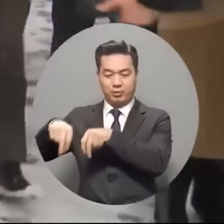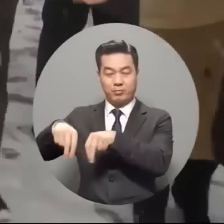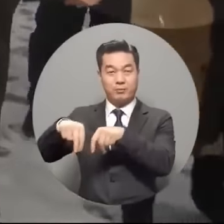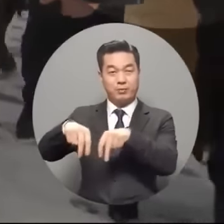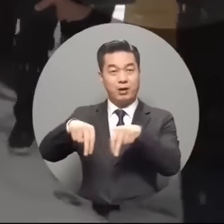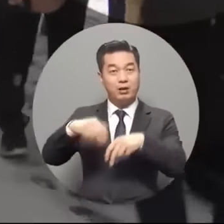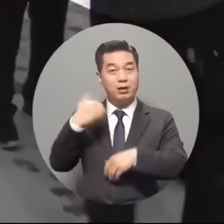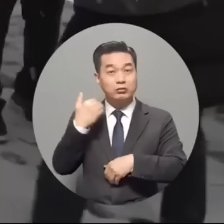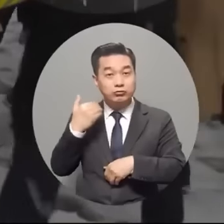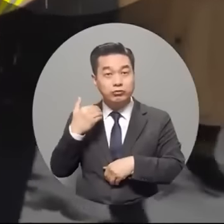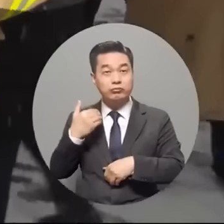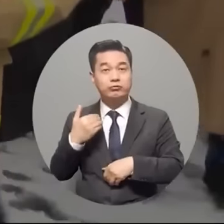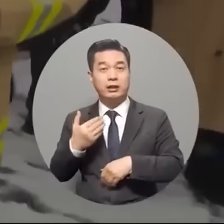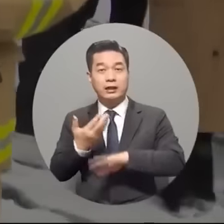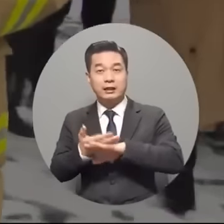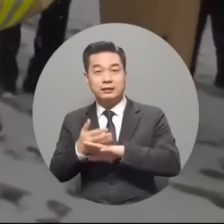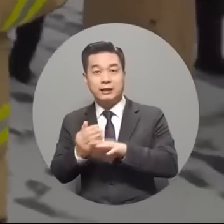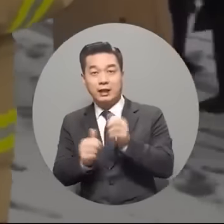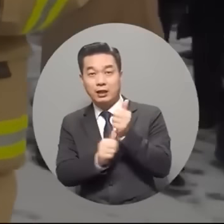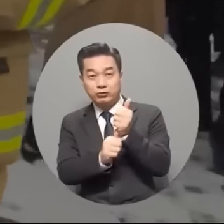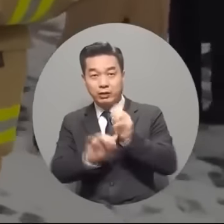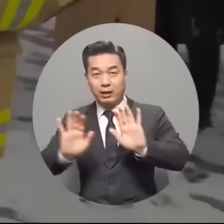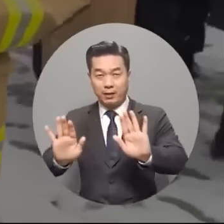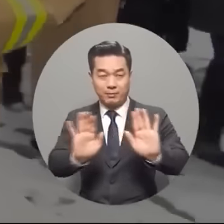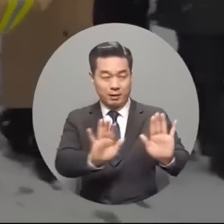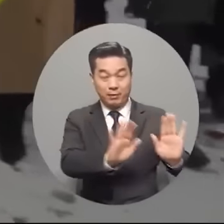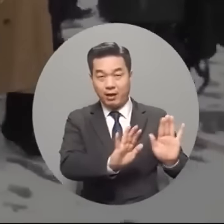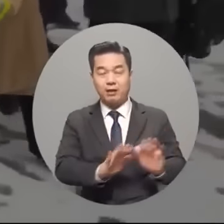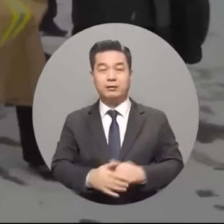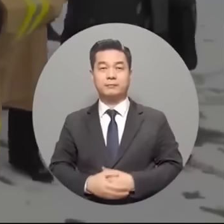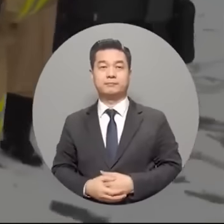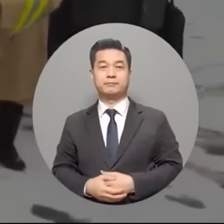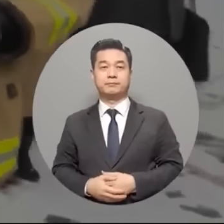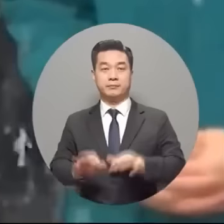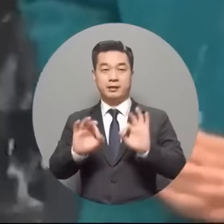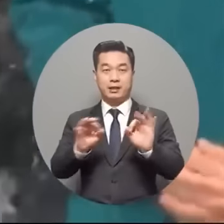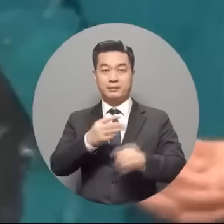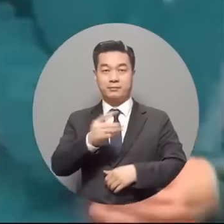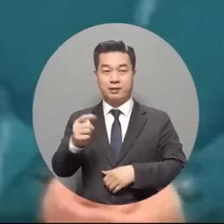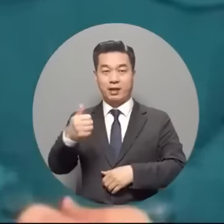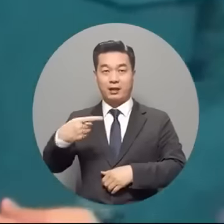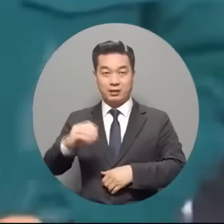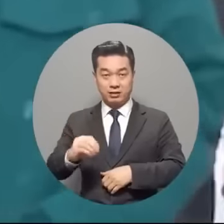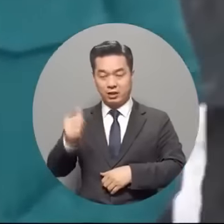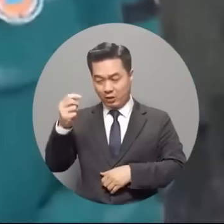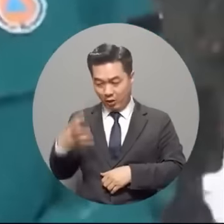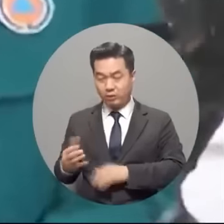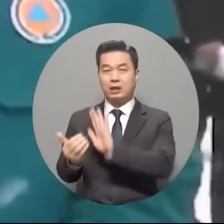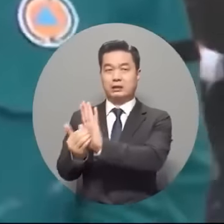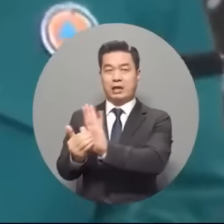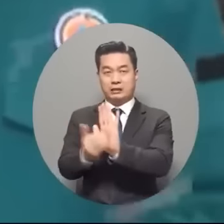누군가 분주히 다른 수행원들의 접근을 막습니다. 김태흠 충남지사도 여러 차례